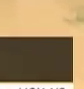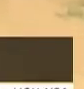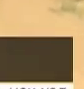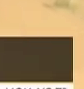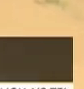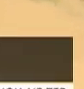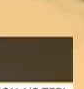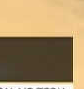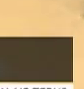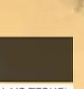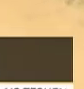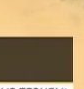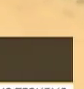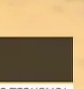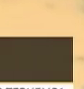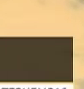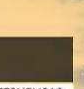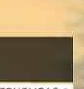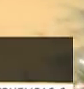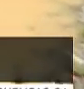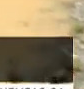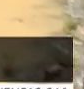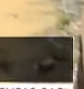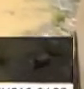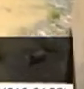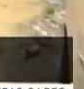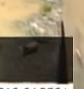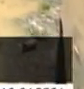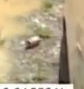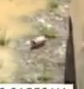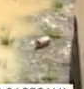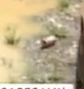Pos kawalan operasi bencana diaktifkan.